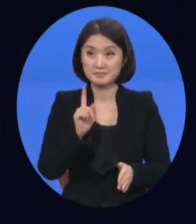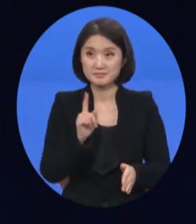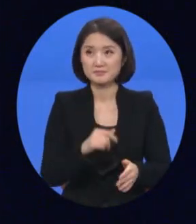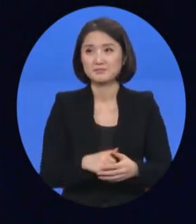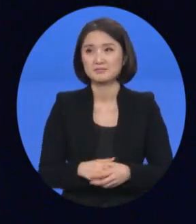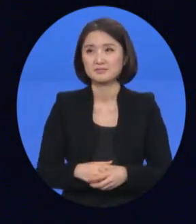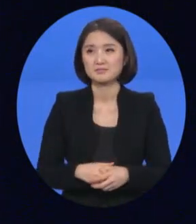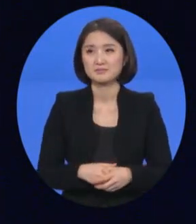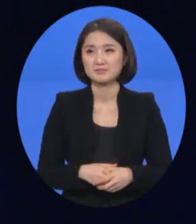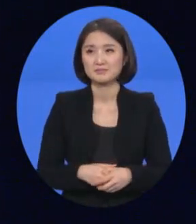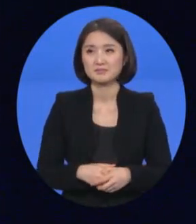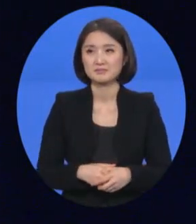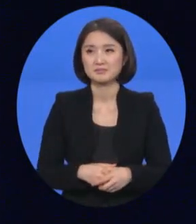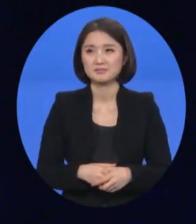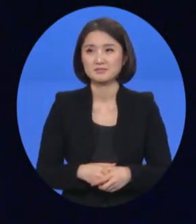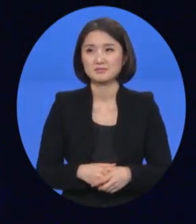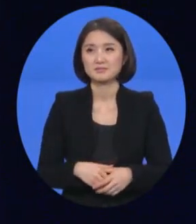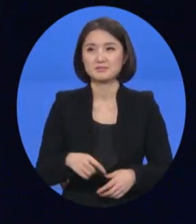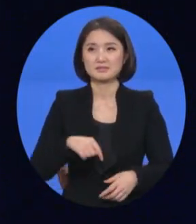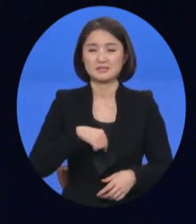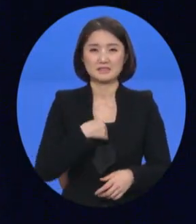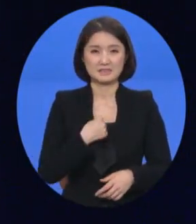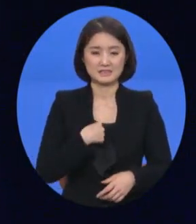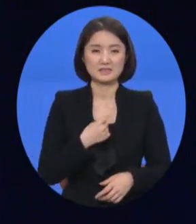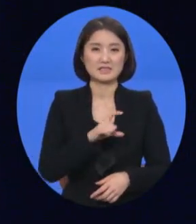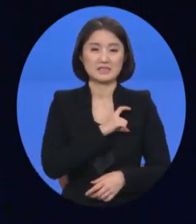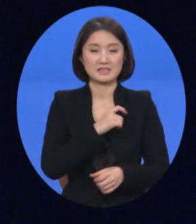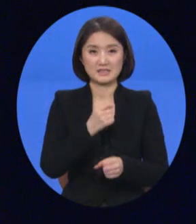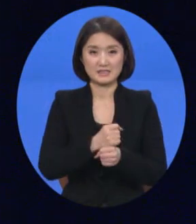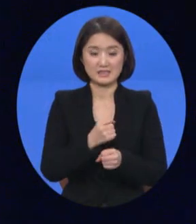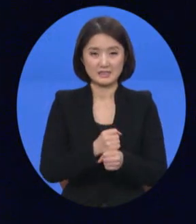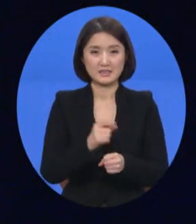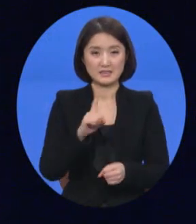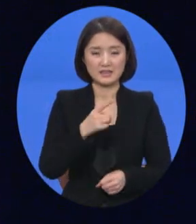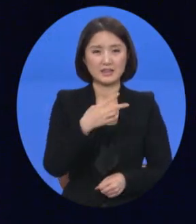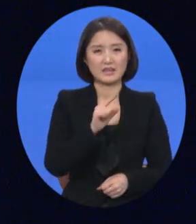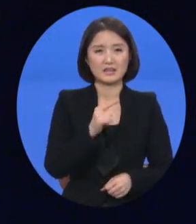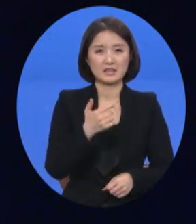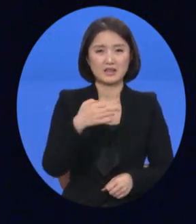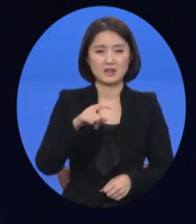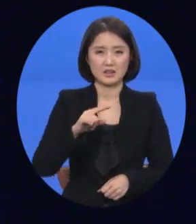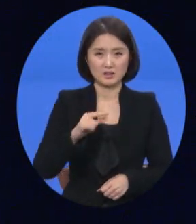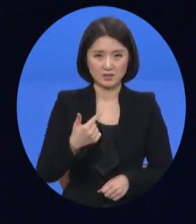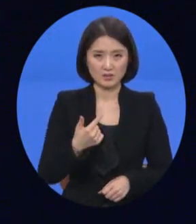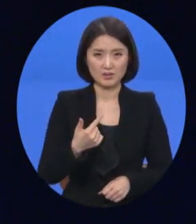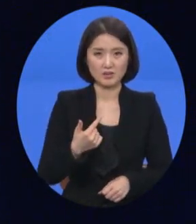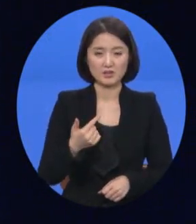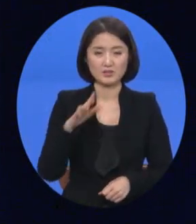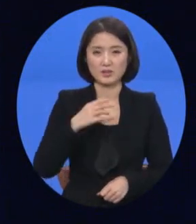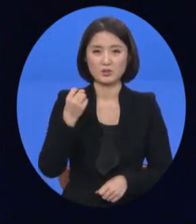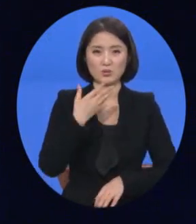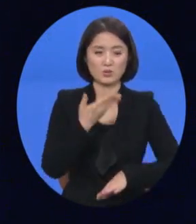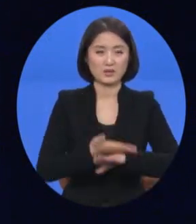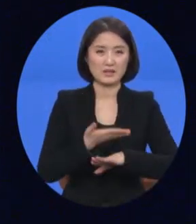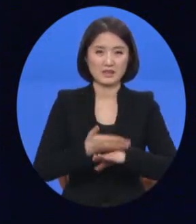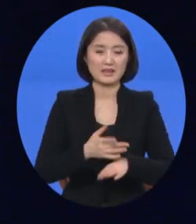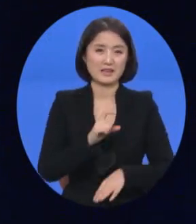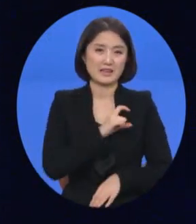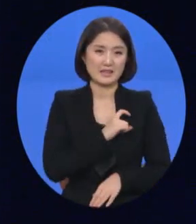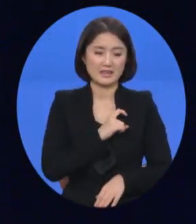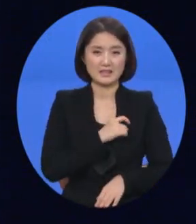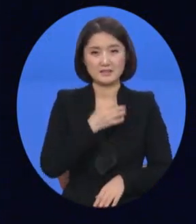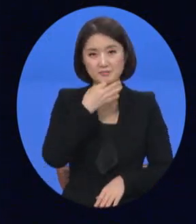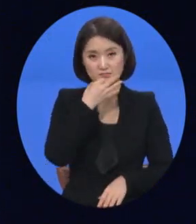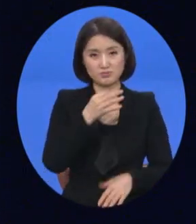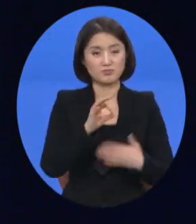벼슬은 현가 b5 스스로 지은 호는 단원 인데 5 다른 호 하나를 일컬어